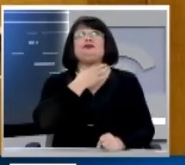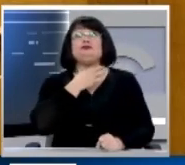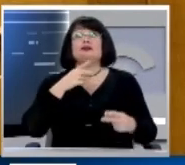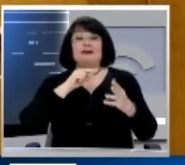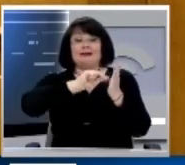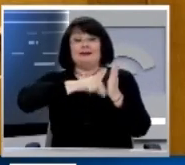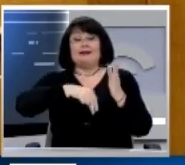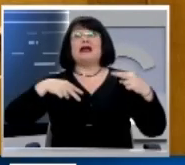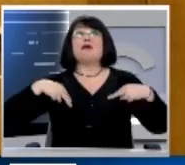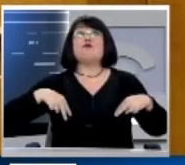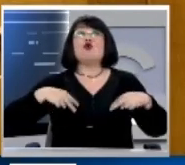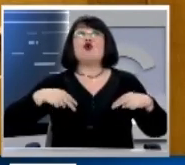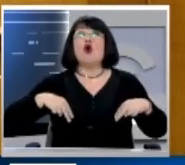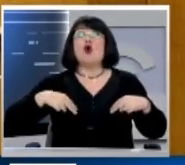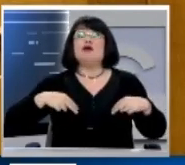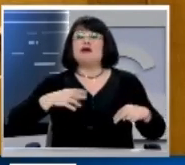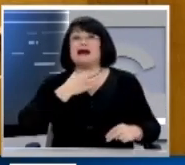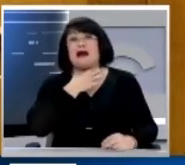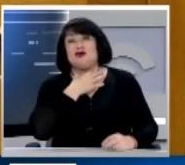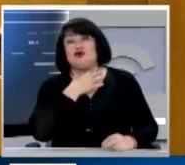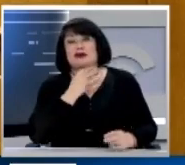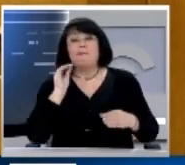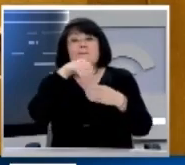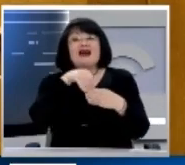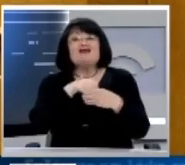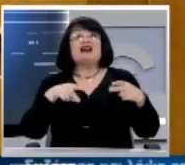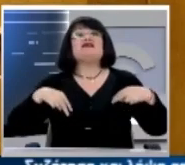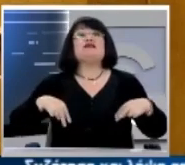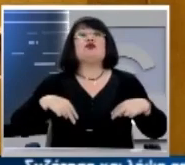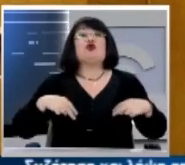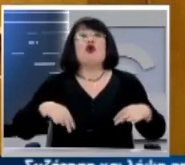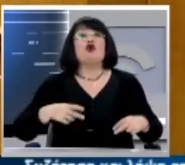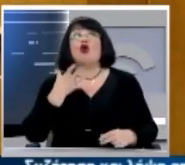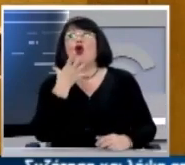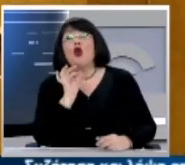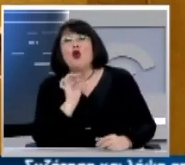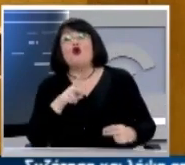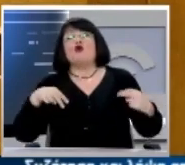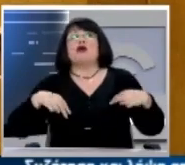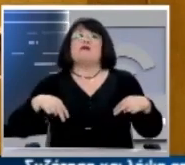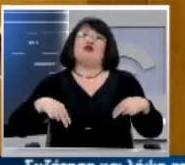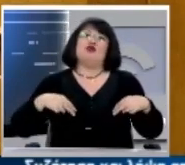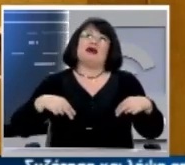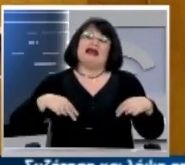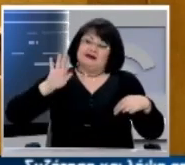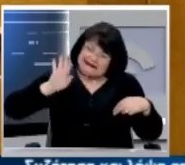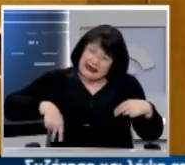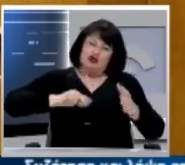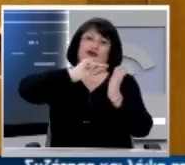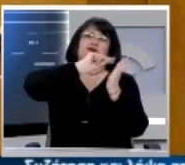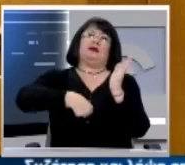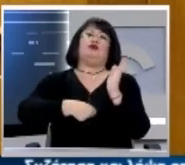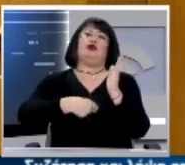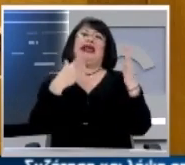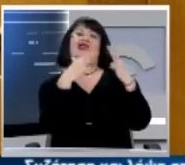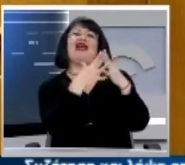προηγουμένως, σκάνδαλο υπερτιμολόγησης φαρμάκων, κάποιος υπουργός θα πρέπει να δώσει λόγο για αυτόν. Και ακριβώς με